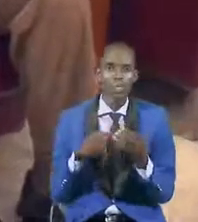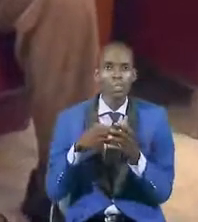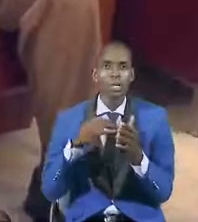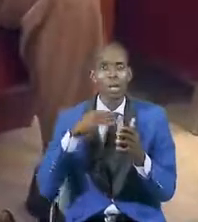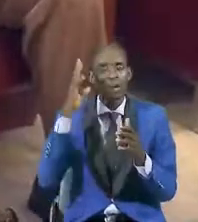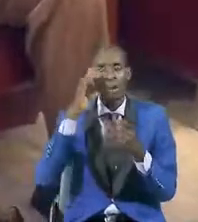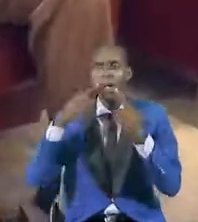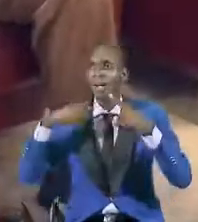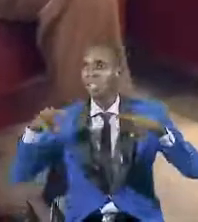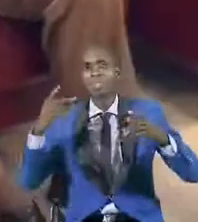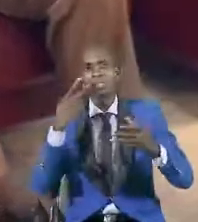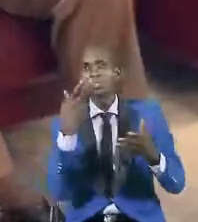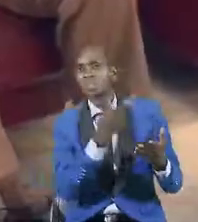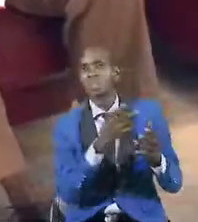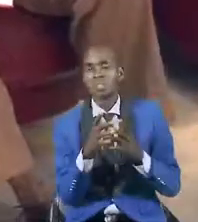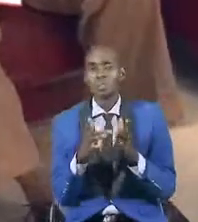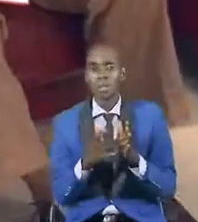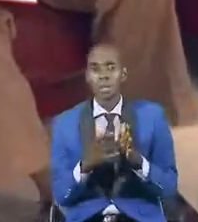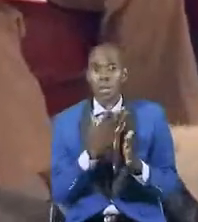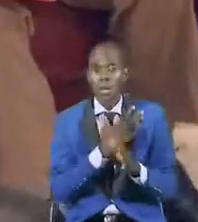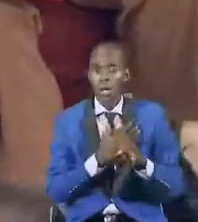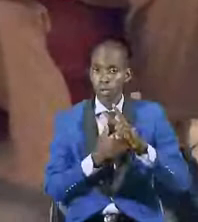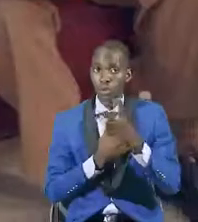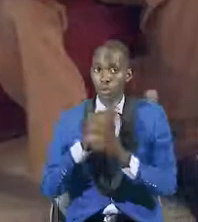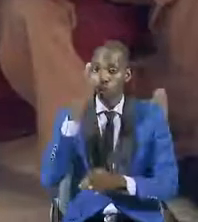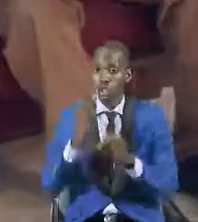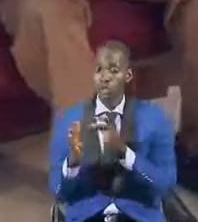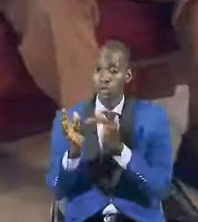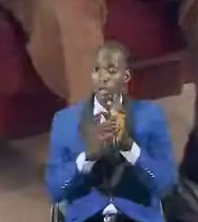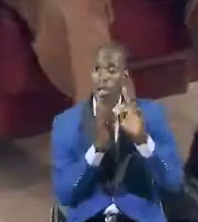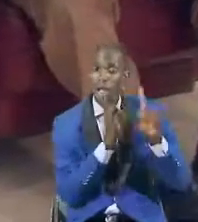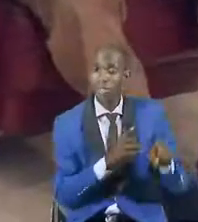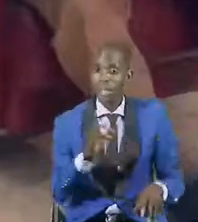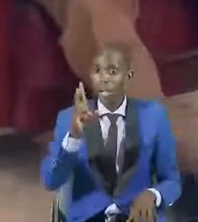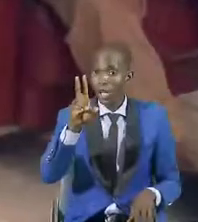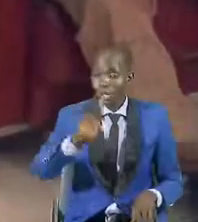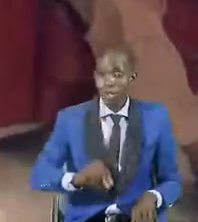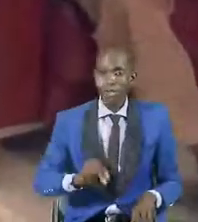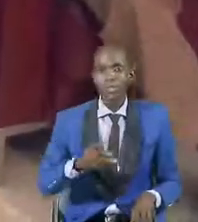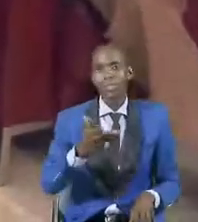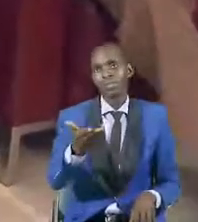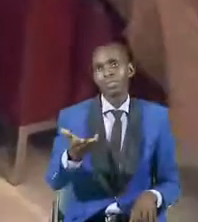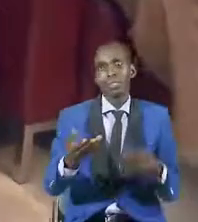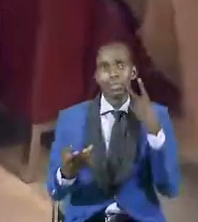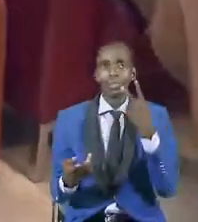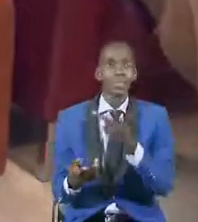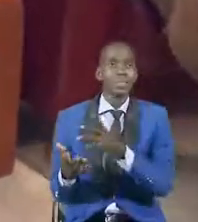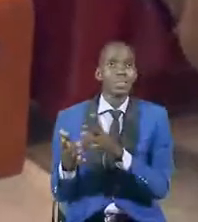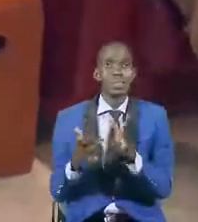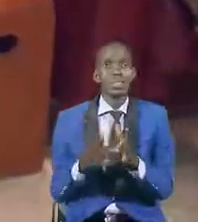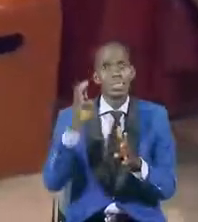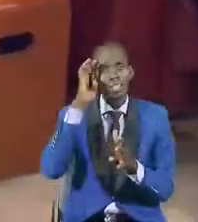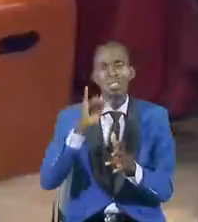les enfants d'Israël. S'il dit non, on ne doit pas payer le tribut à César. On va dire, oh, te voici, te